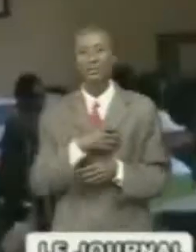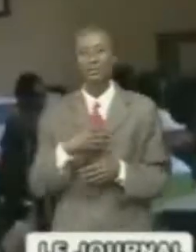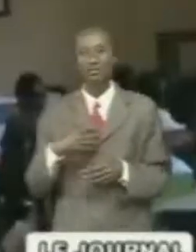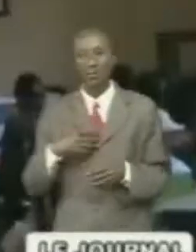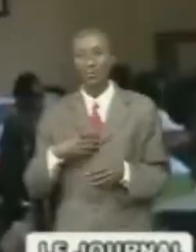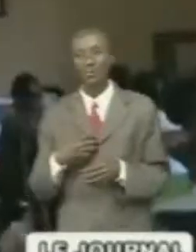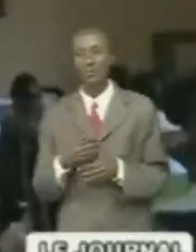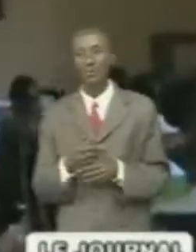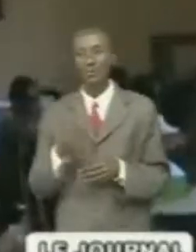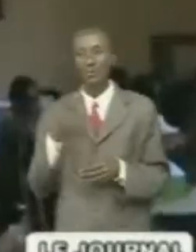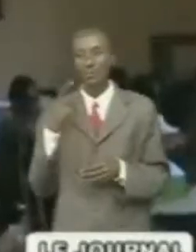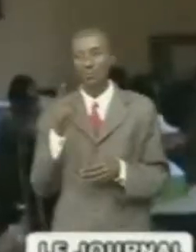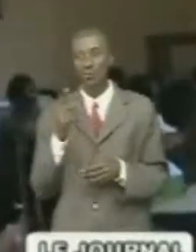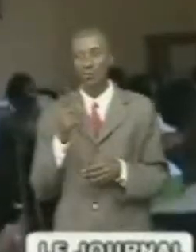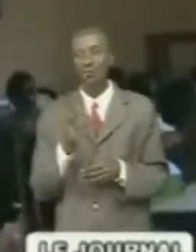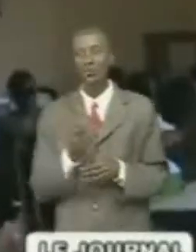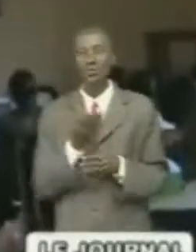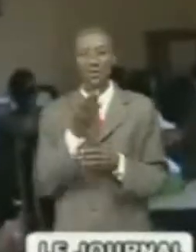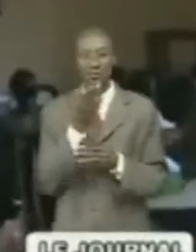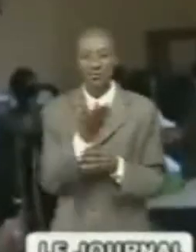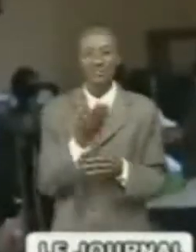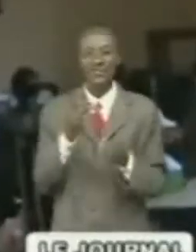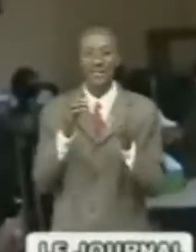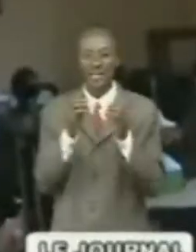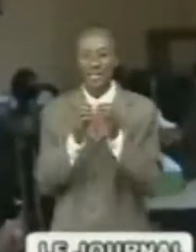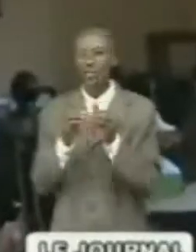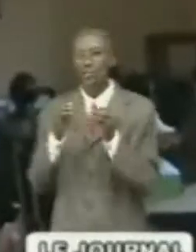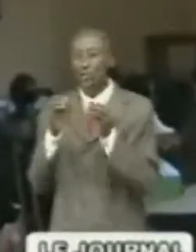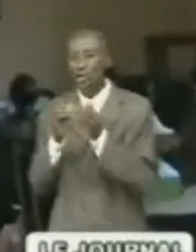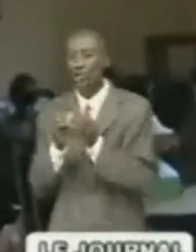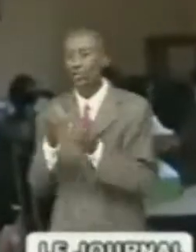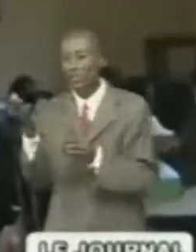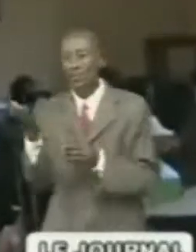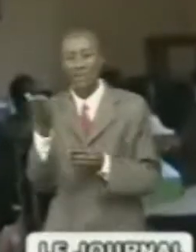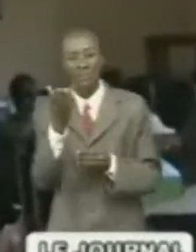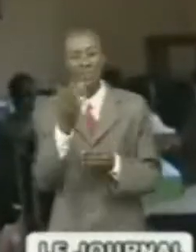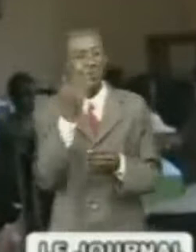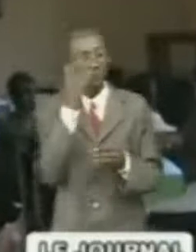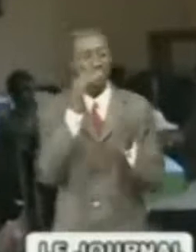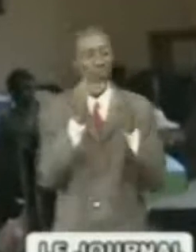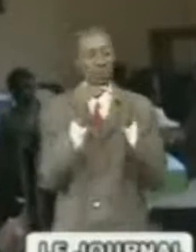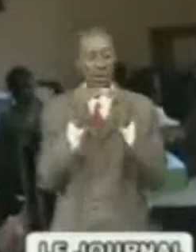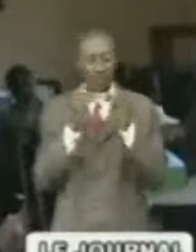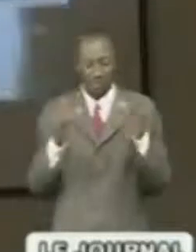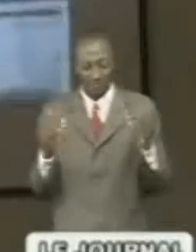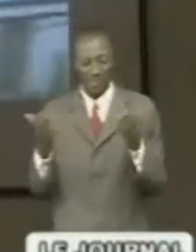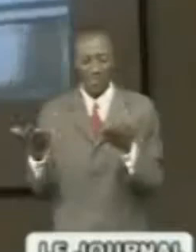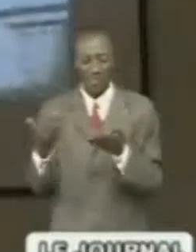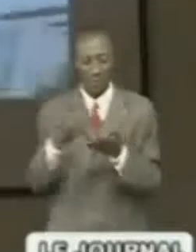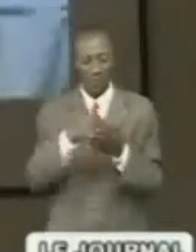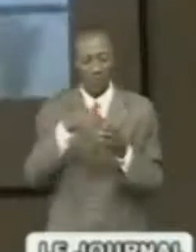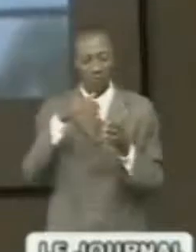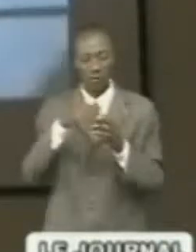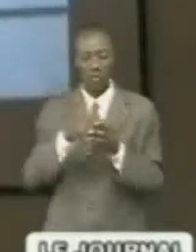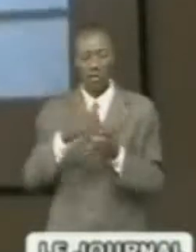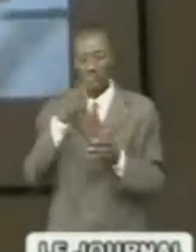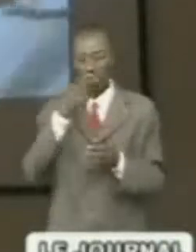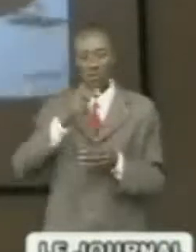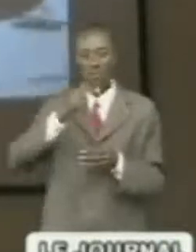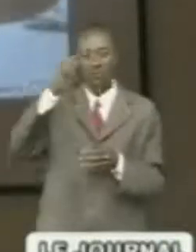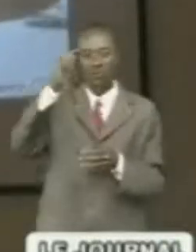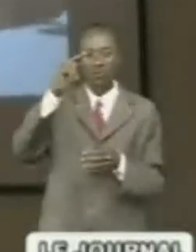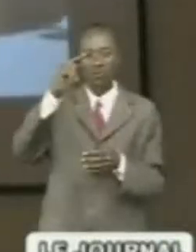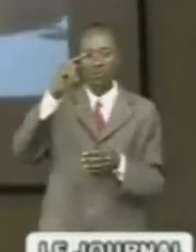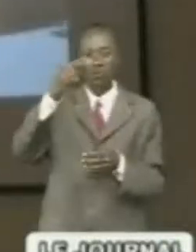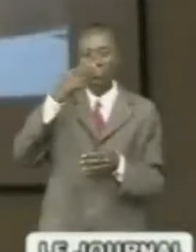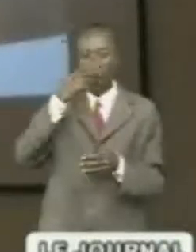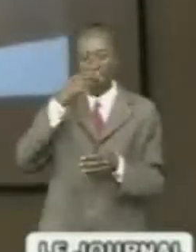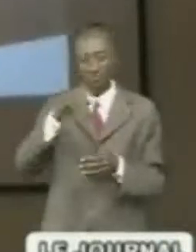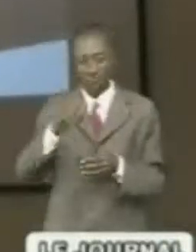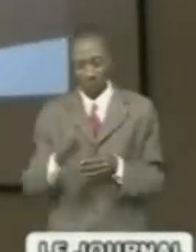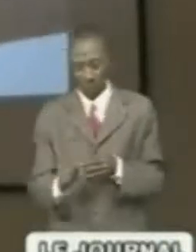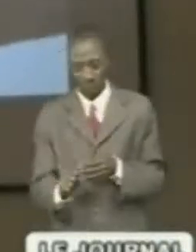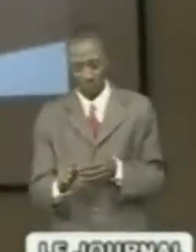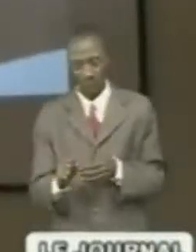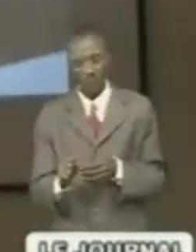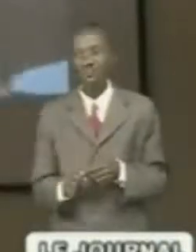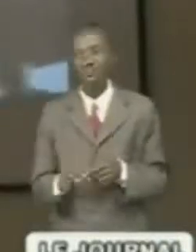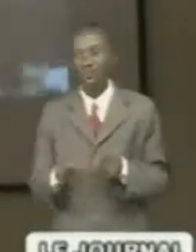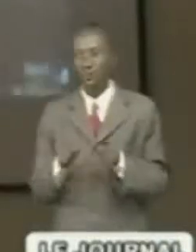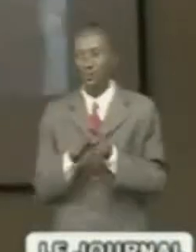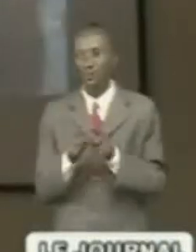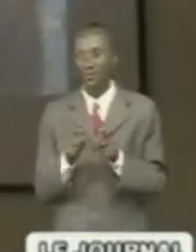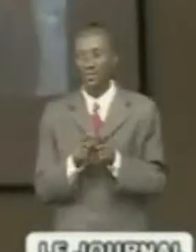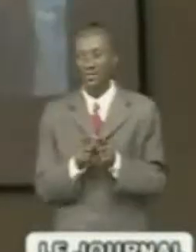et les actions de lobbying pour l'instauration de la paix durable au nord et au sud Kivu, et surtout sur les bien fondés de la